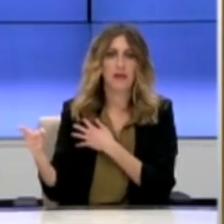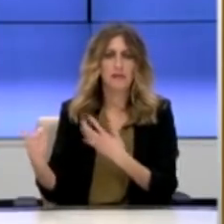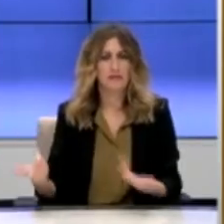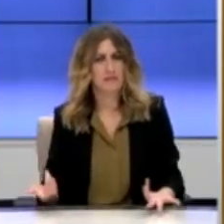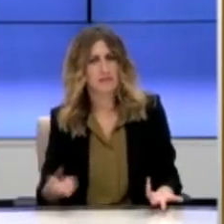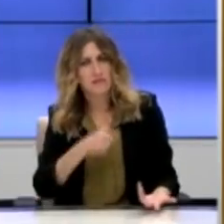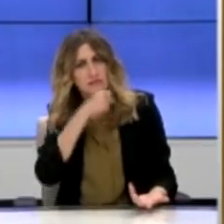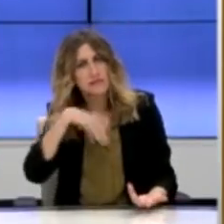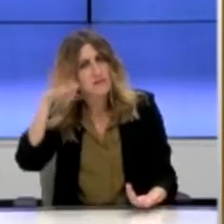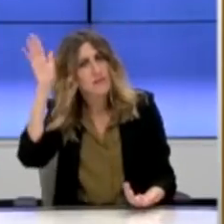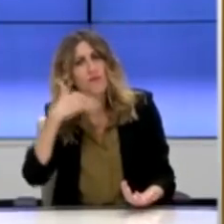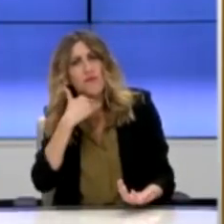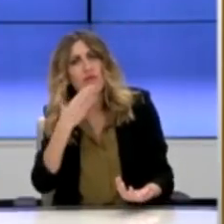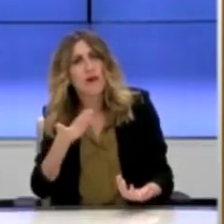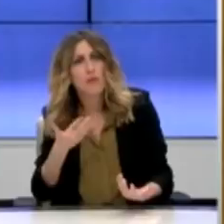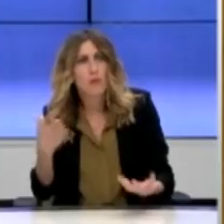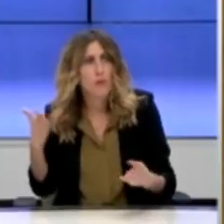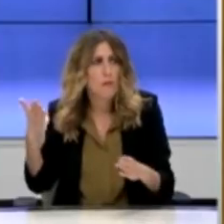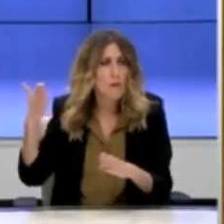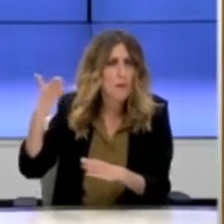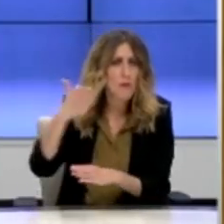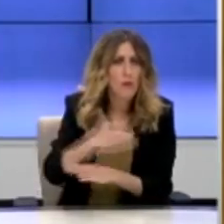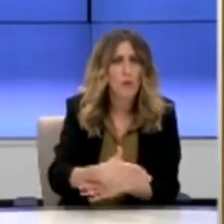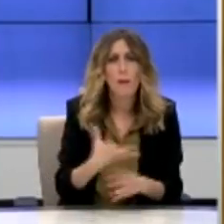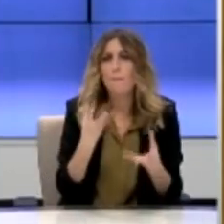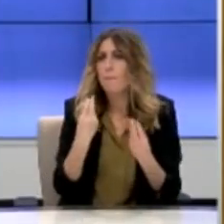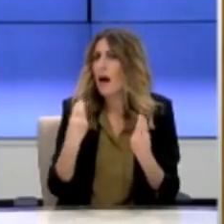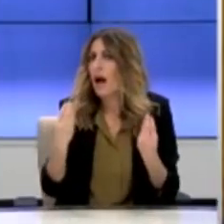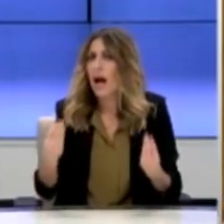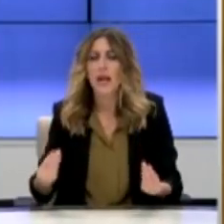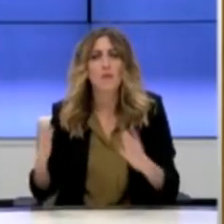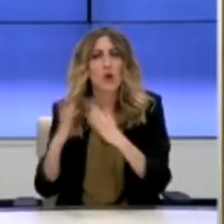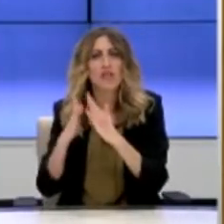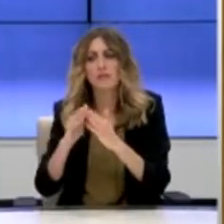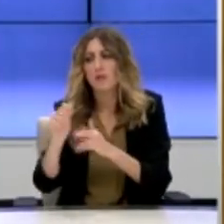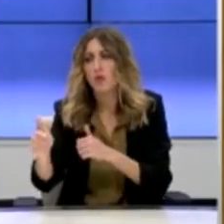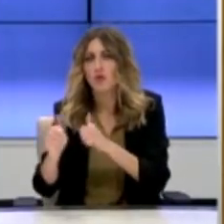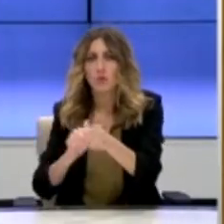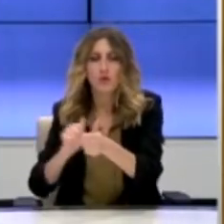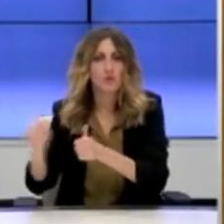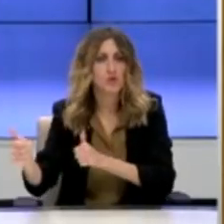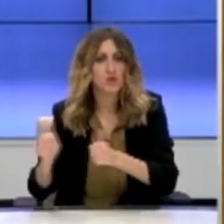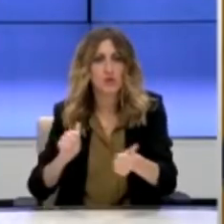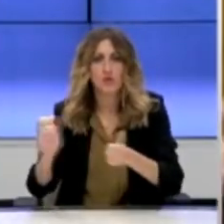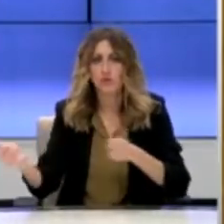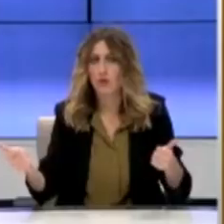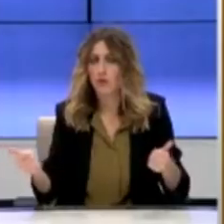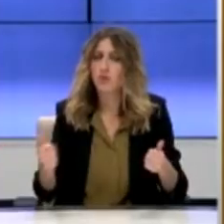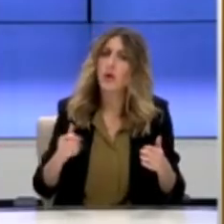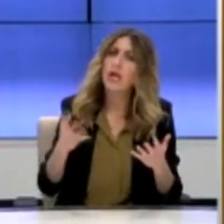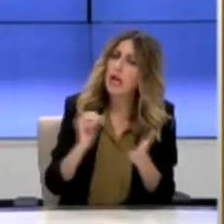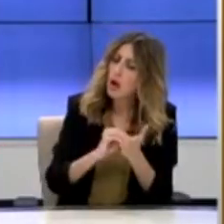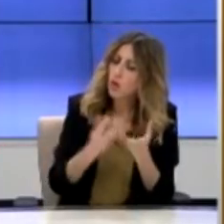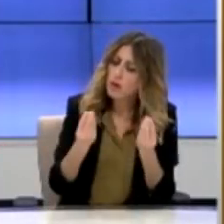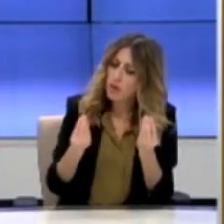να εμβολιαστούν, αφού πολλοί από αυτούς ζουν μόνοι τους ή πολύ περισσότερο έχουν πολλαπλά